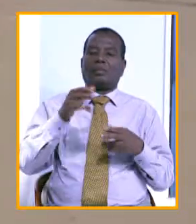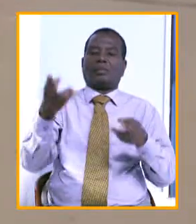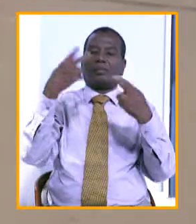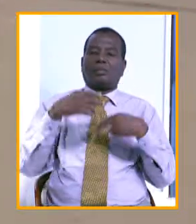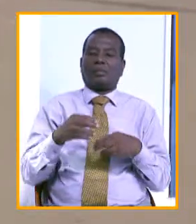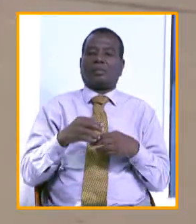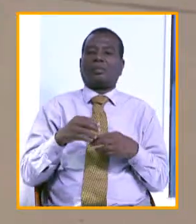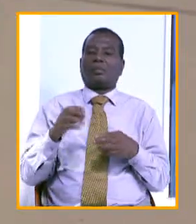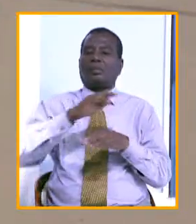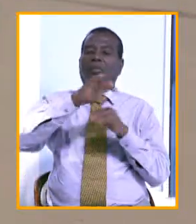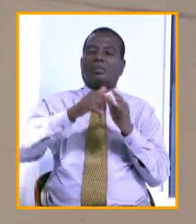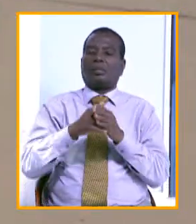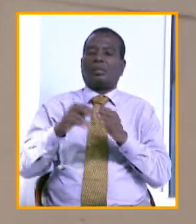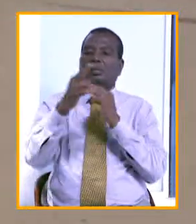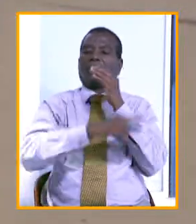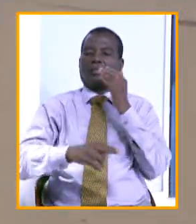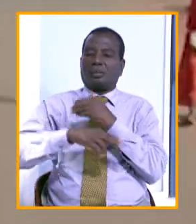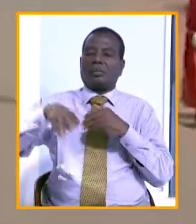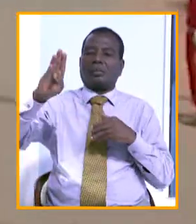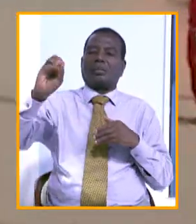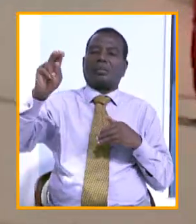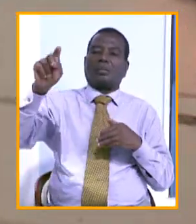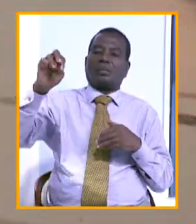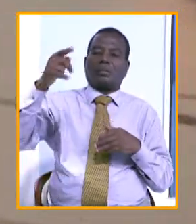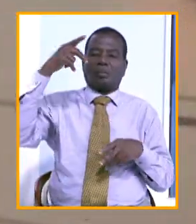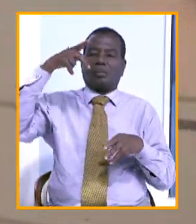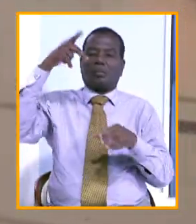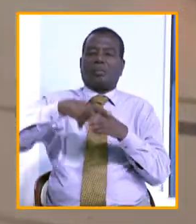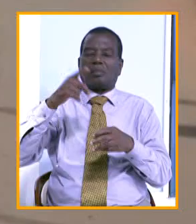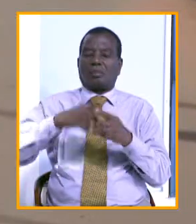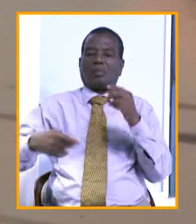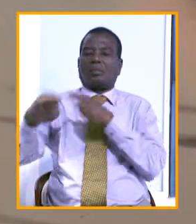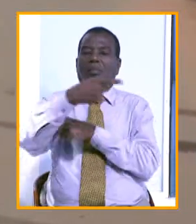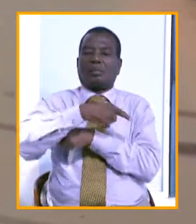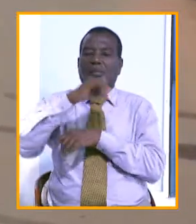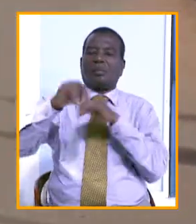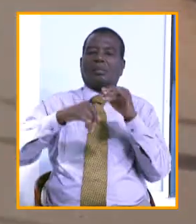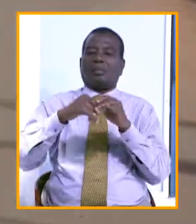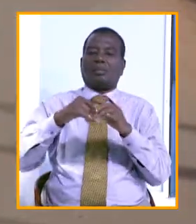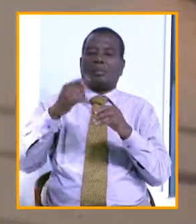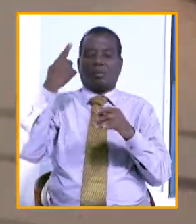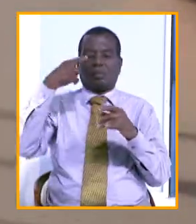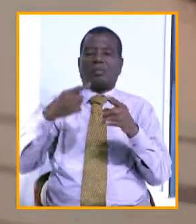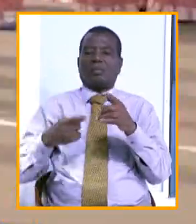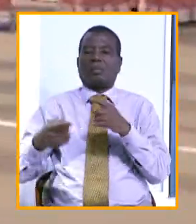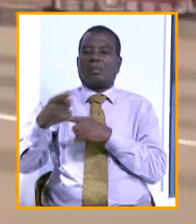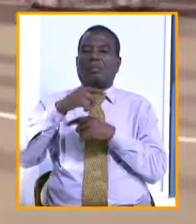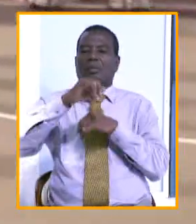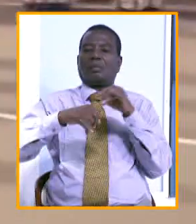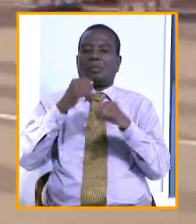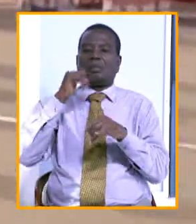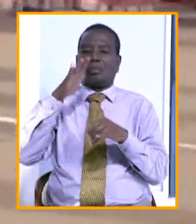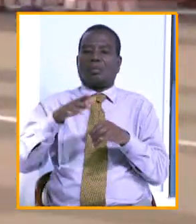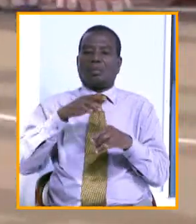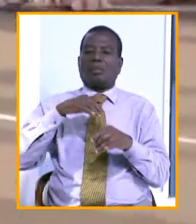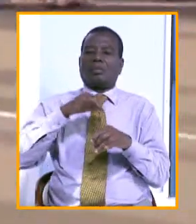la région du Bounkani pour participer à ce défilé marquant la célébration de la Journée internationale des droits de la femme à Bouna. Ces femmes